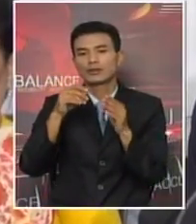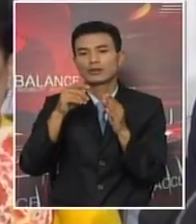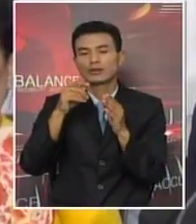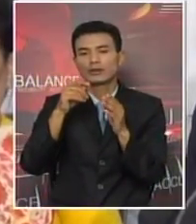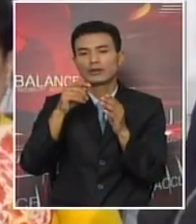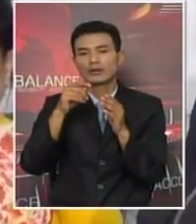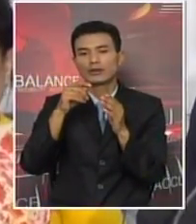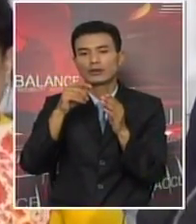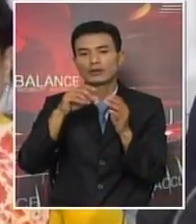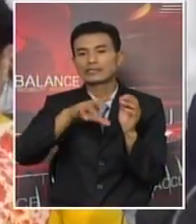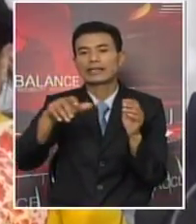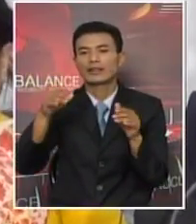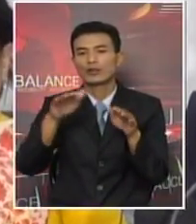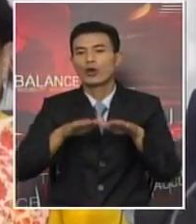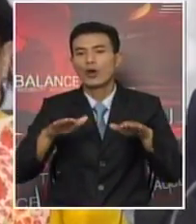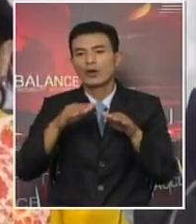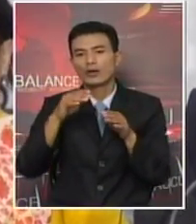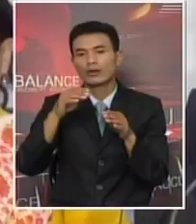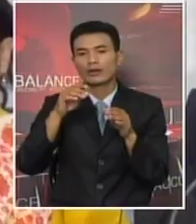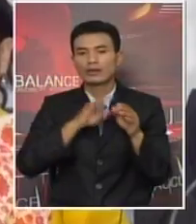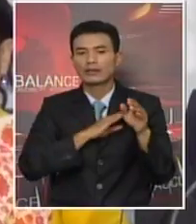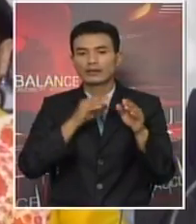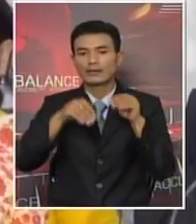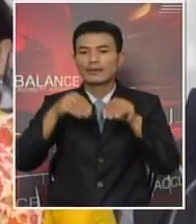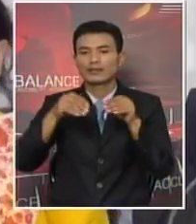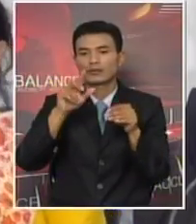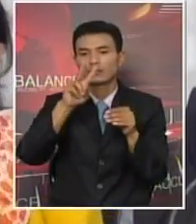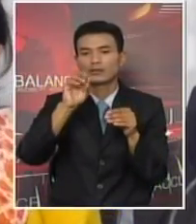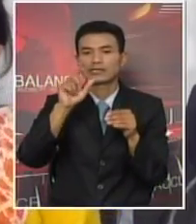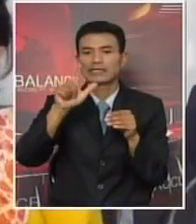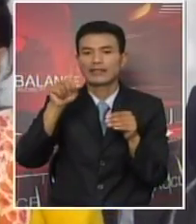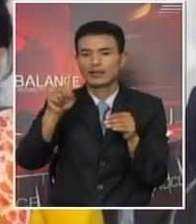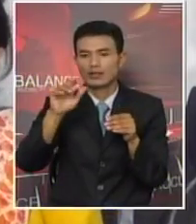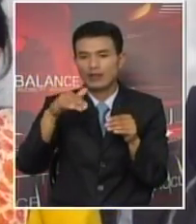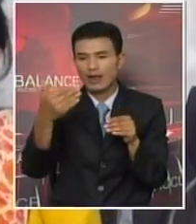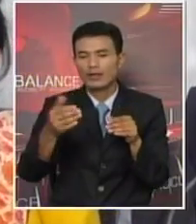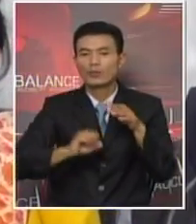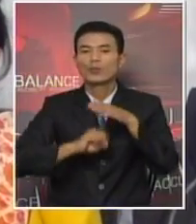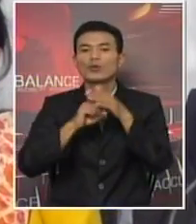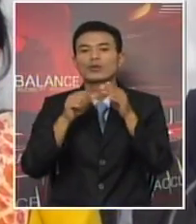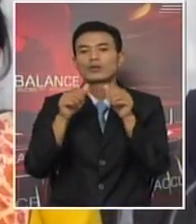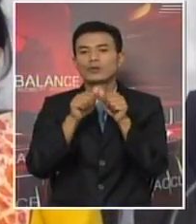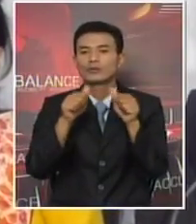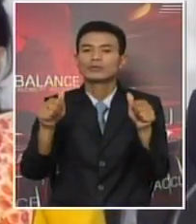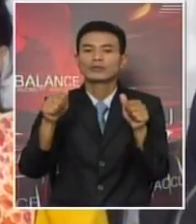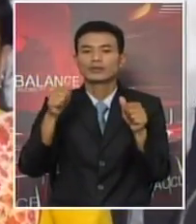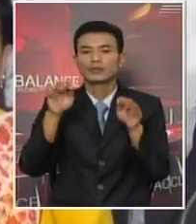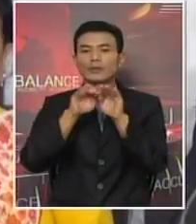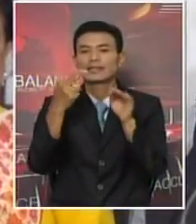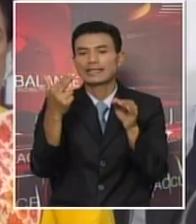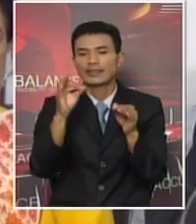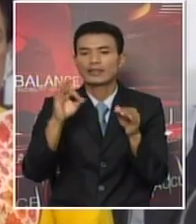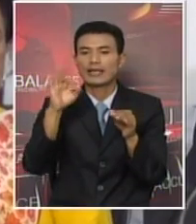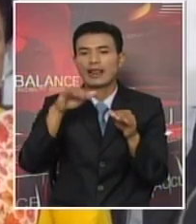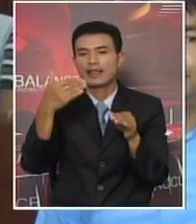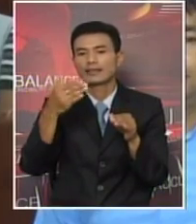तथा स्थानीय तह निर्वाचन आचार संहिता 2073 पूर्ण रूपमा पालन गर्न र गराउन सम्बन्धित निकायले आयोग